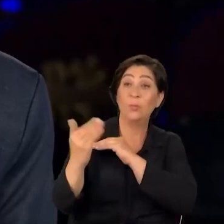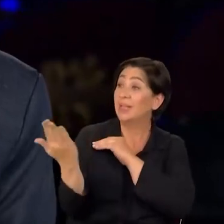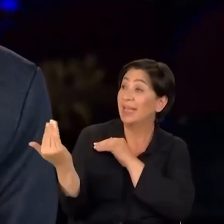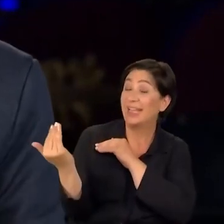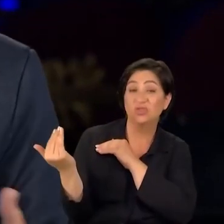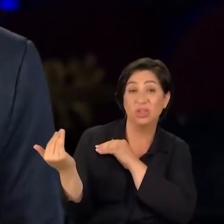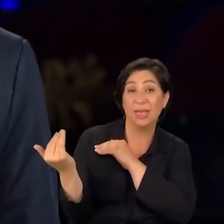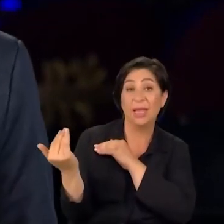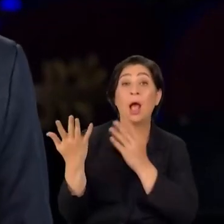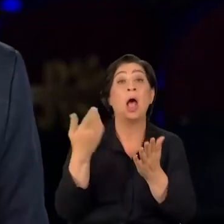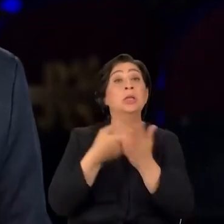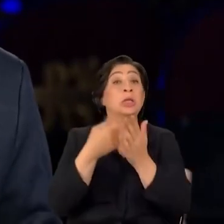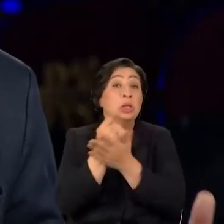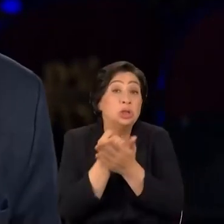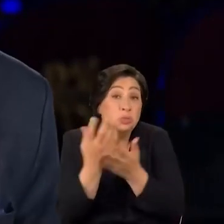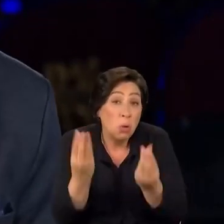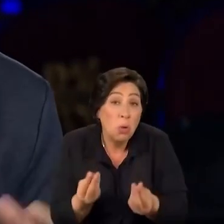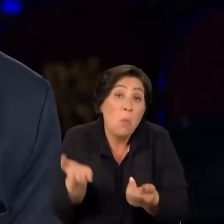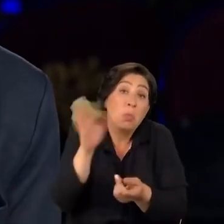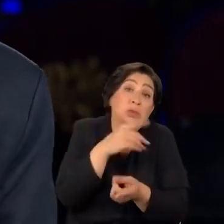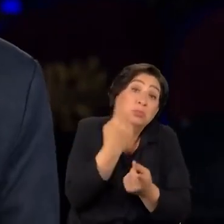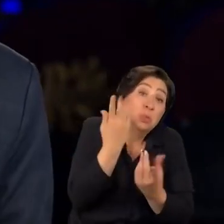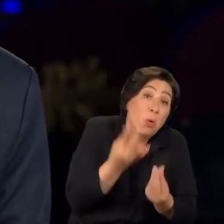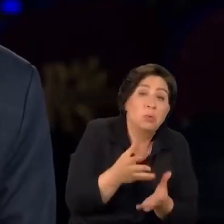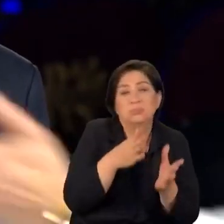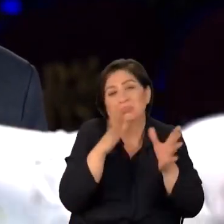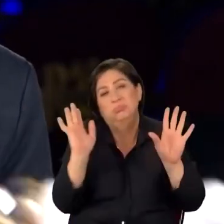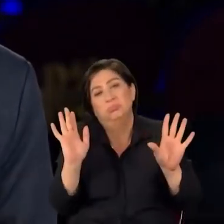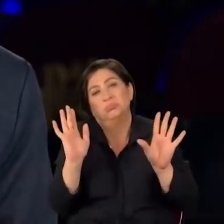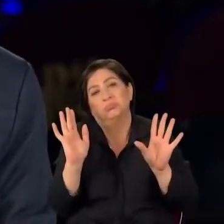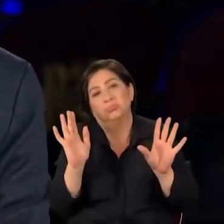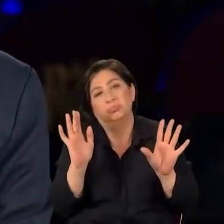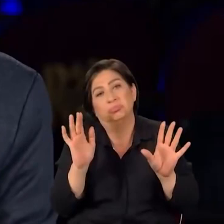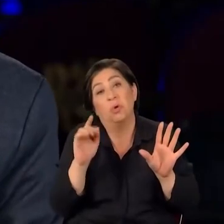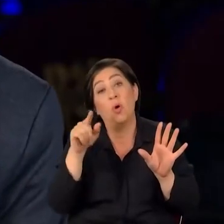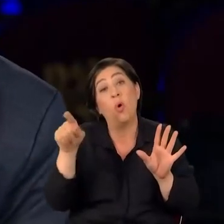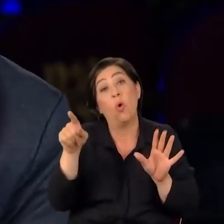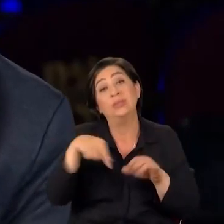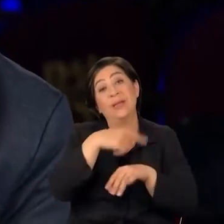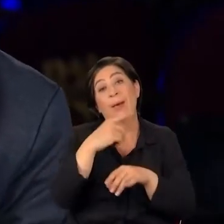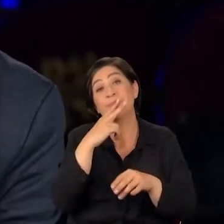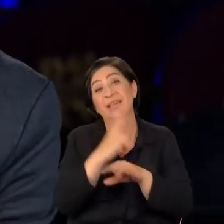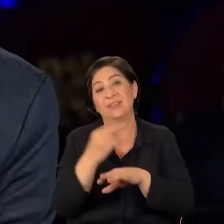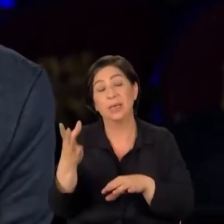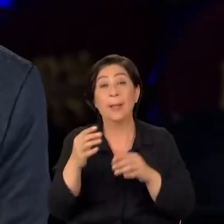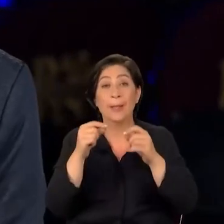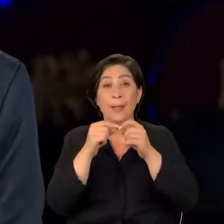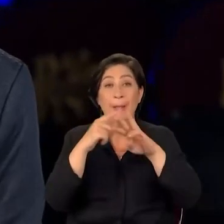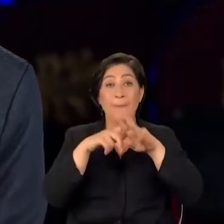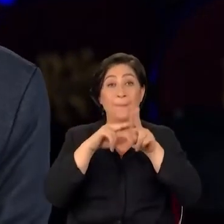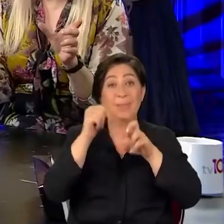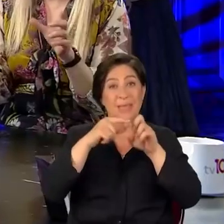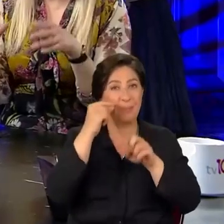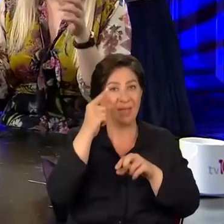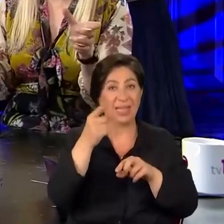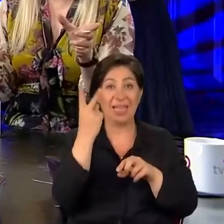gelecek. Ama adı Yeşilci mi olur, başka şey mi olur, ayrı konu. O günün aktörlerinin belirleyeceği şey. Şimdi Bekir Bey'in söylediği